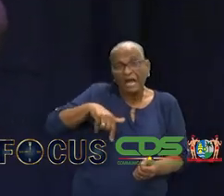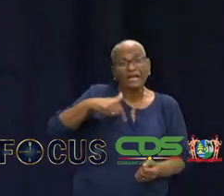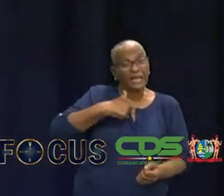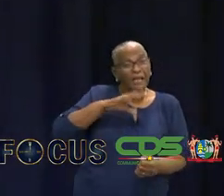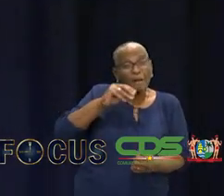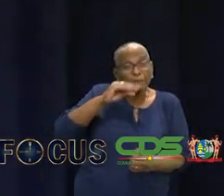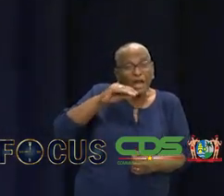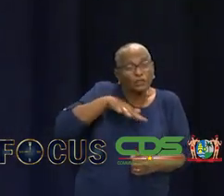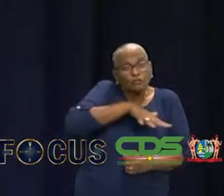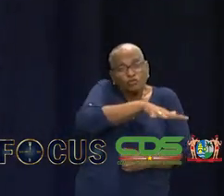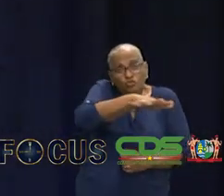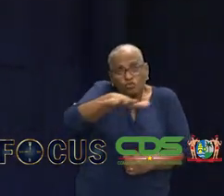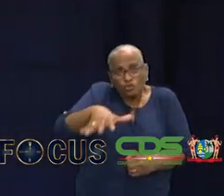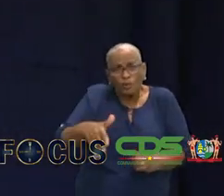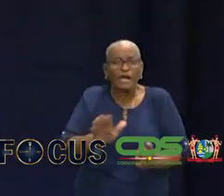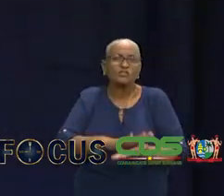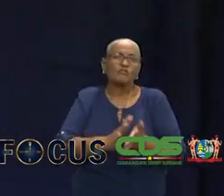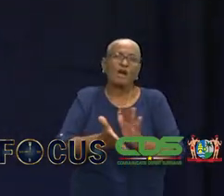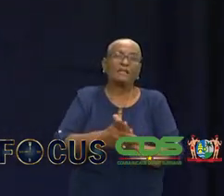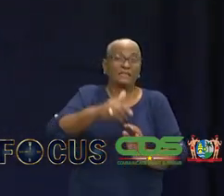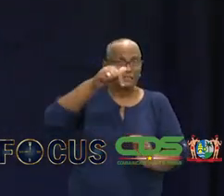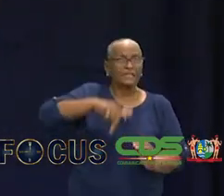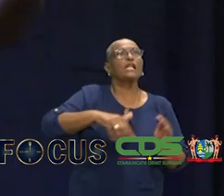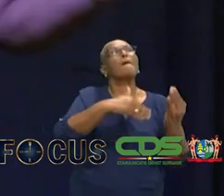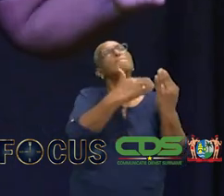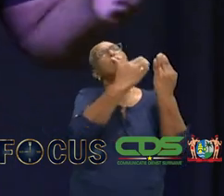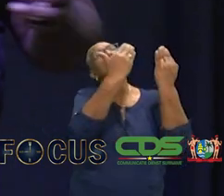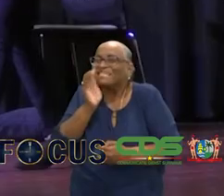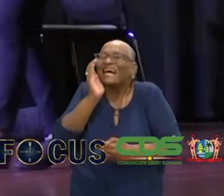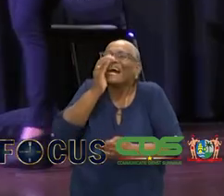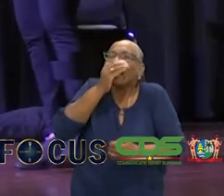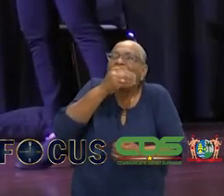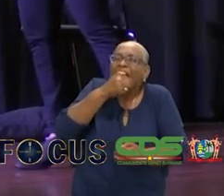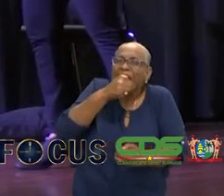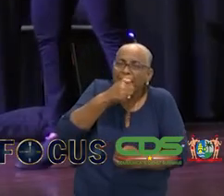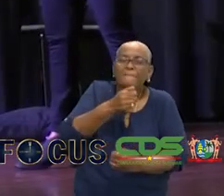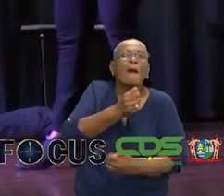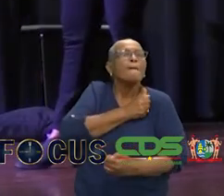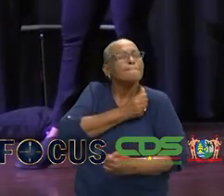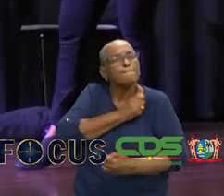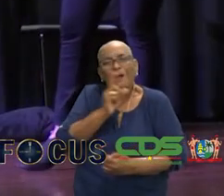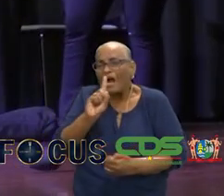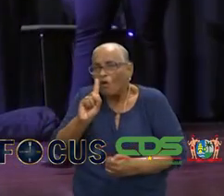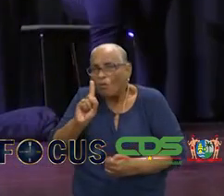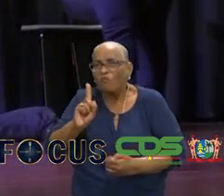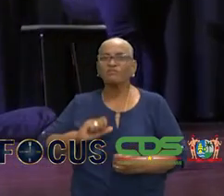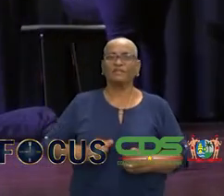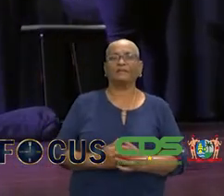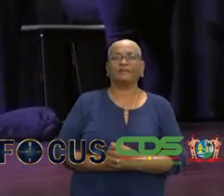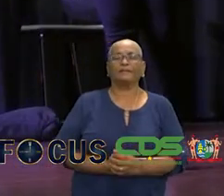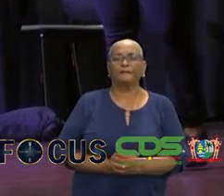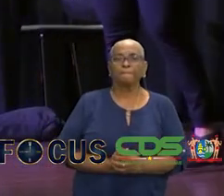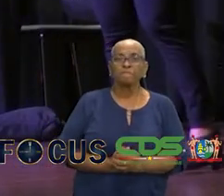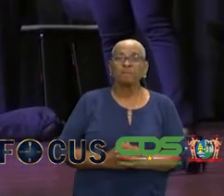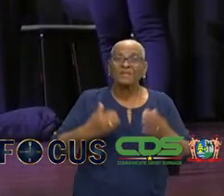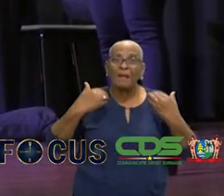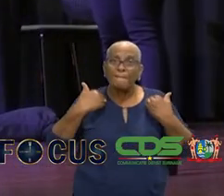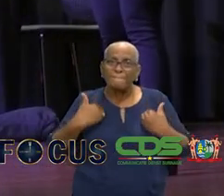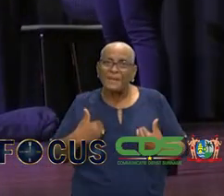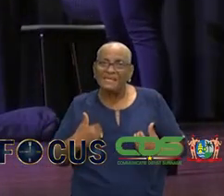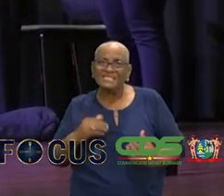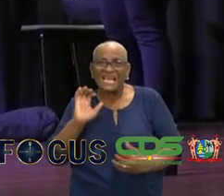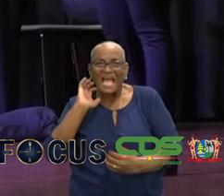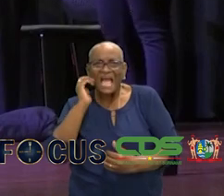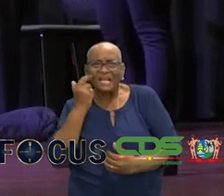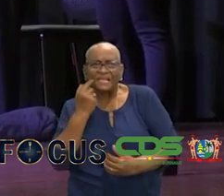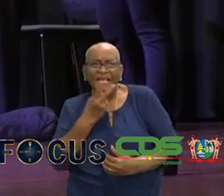burger. Het is om de veiligheid, het veiligheidsgevoel terug te brengen onder de burgerij. En ook de sociale controle